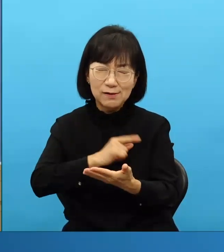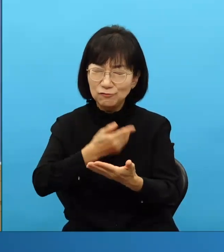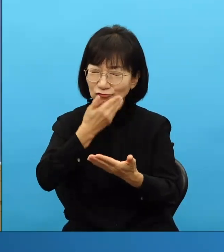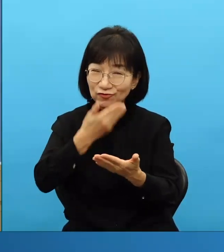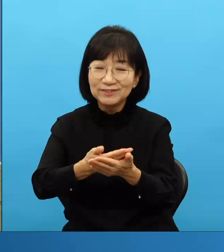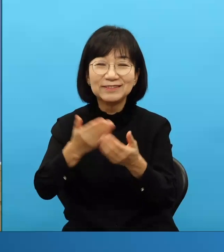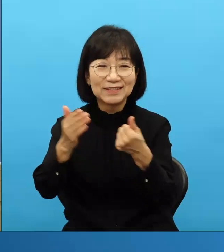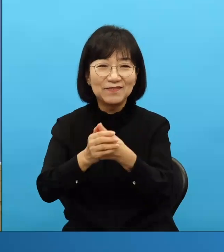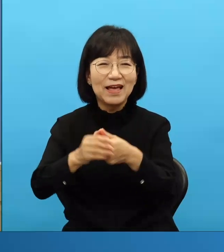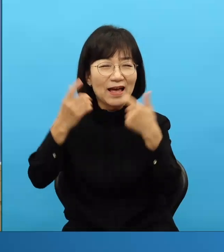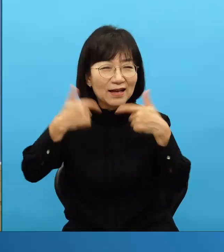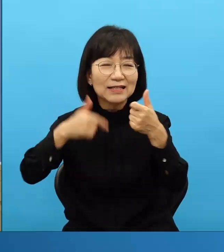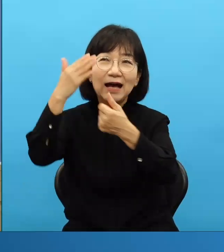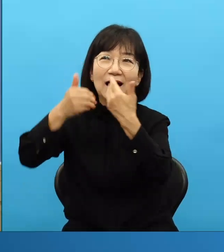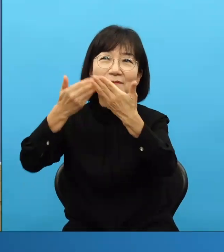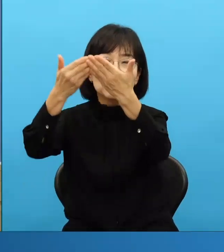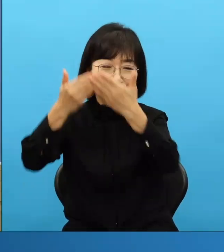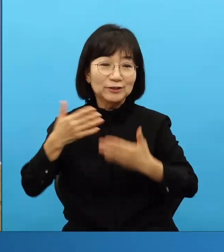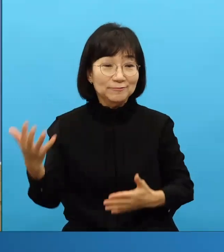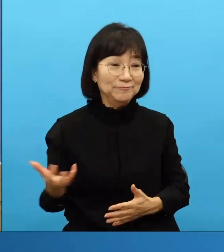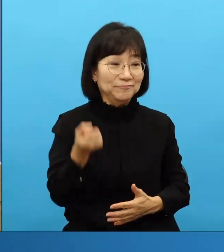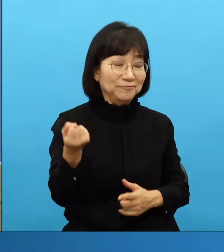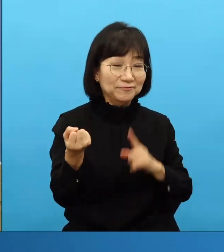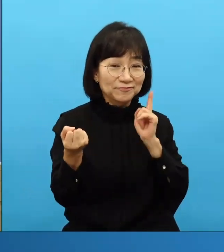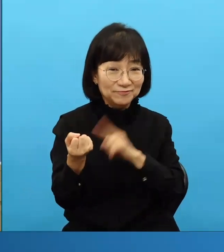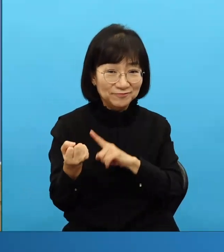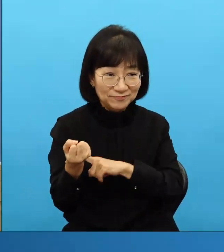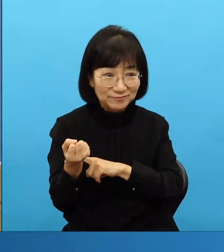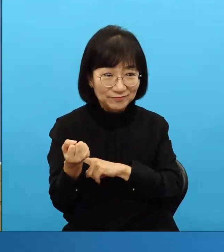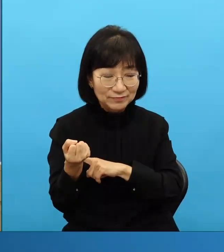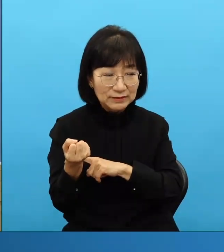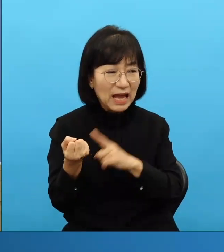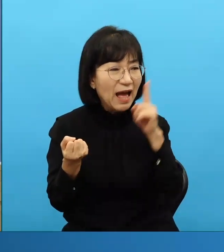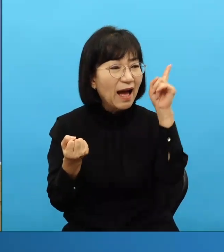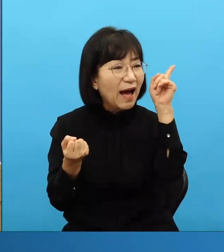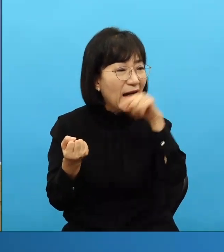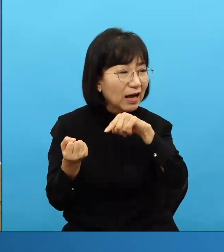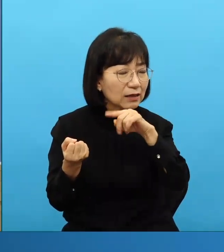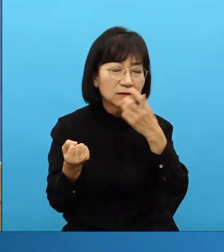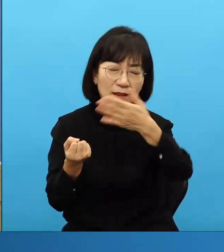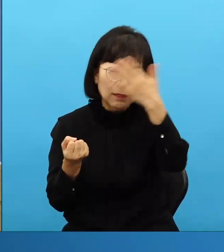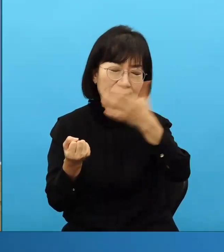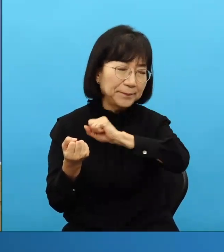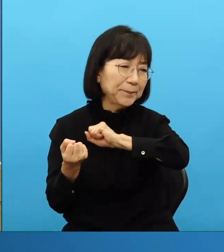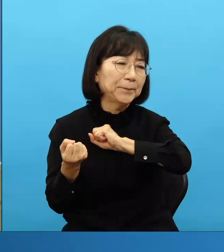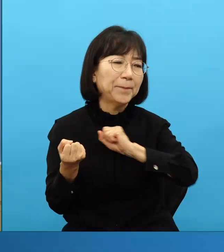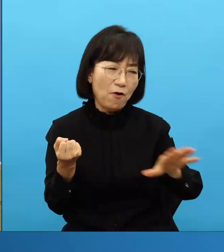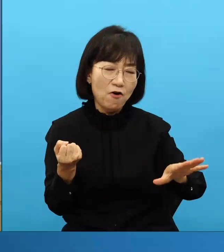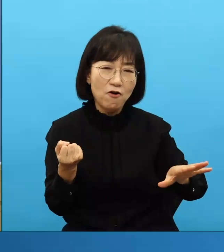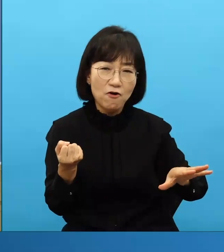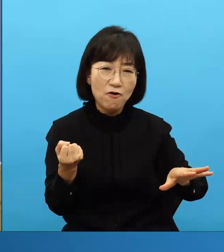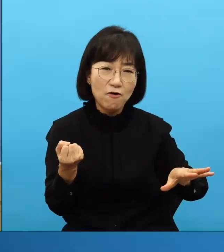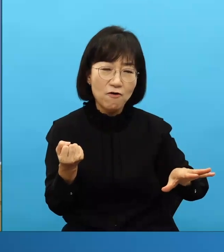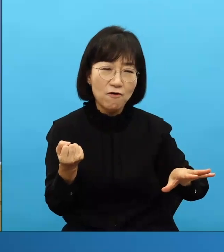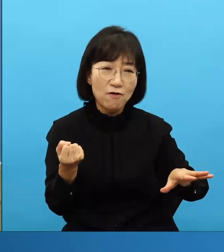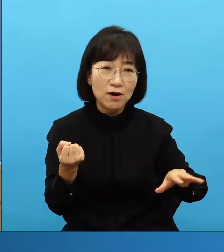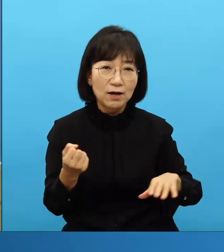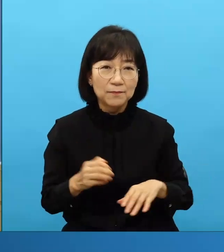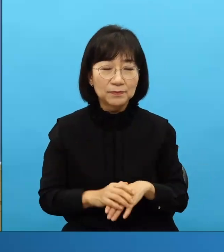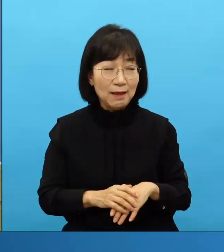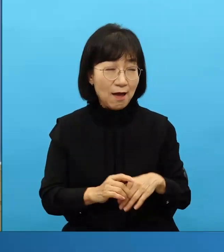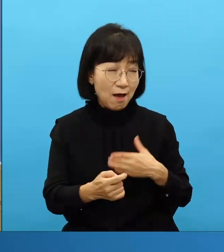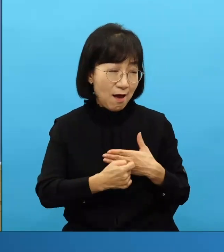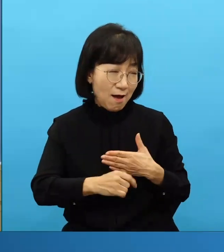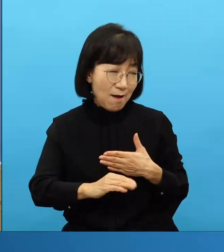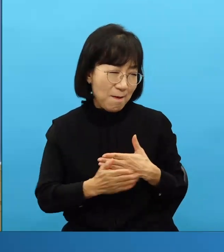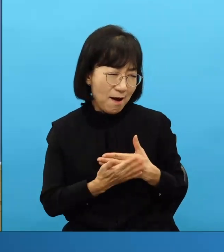You every day must be able to take the things of God inside of you. 악은 모양이라도 버려라. And that even if it's any kind of, even the 아무리 form of evil,